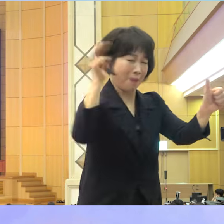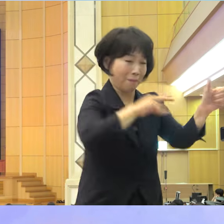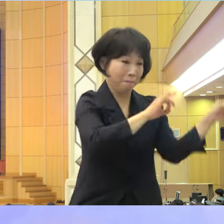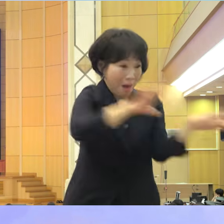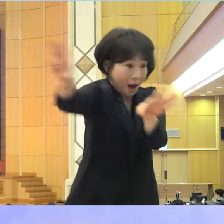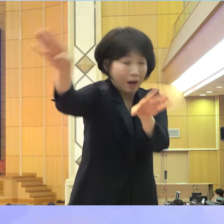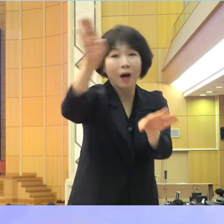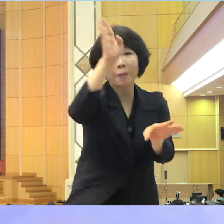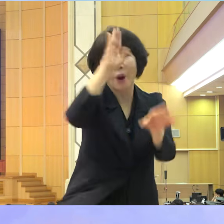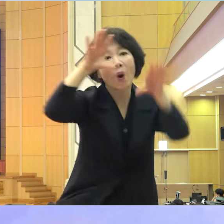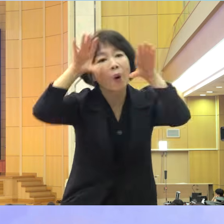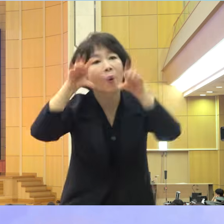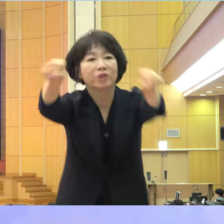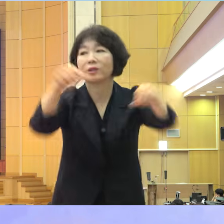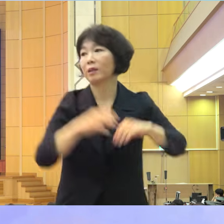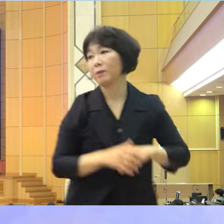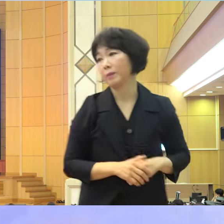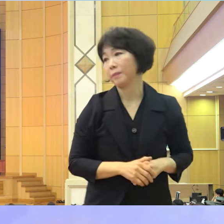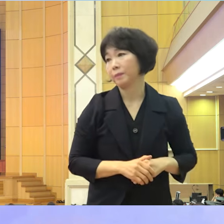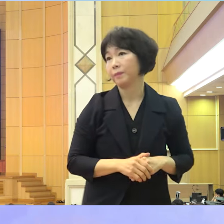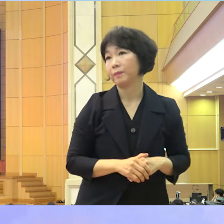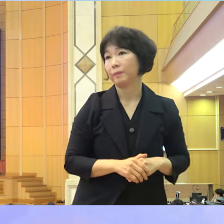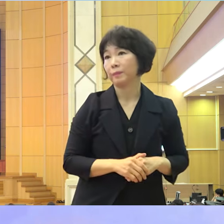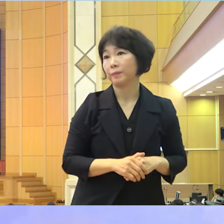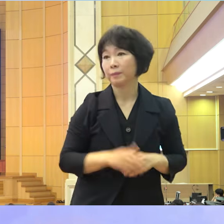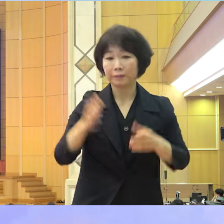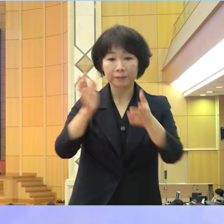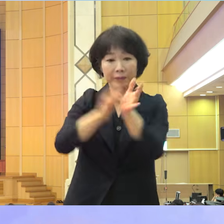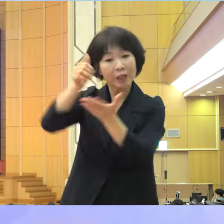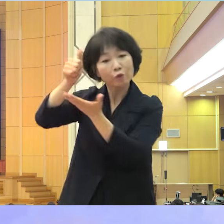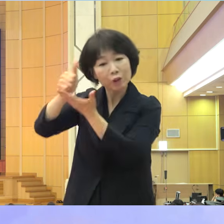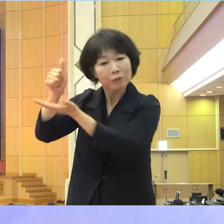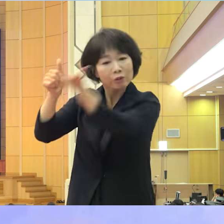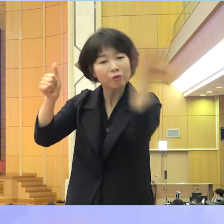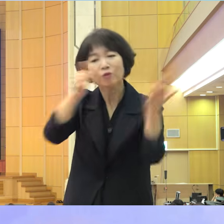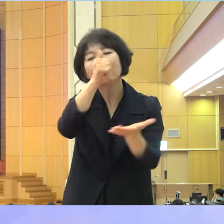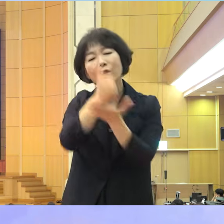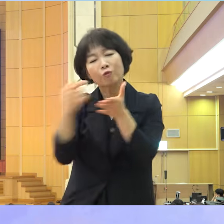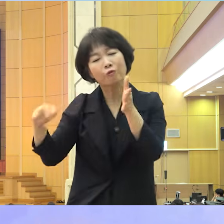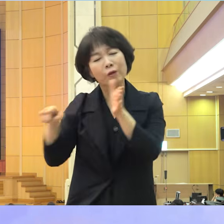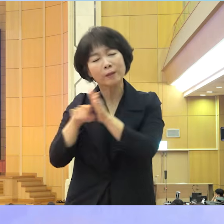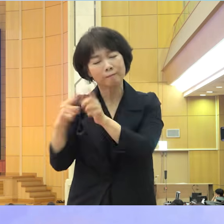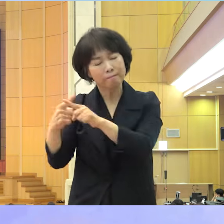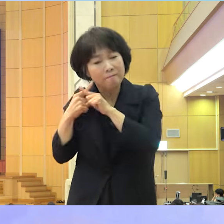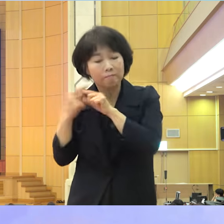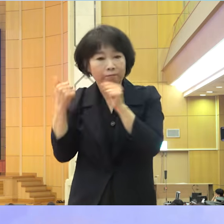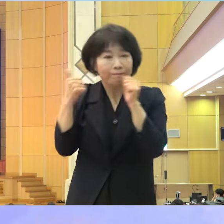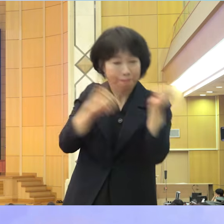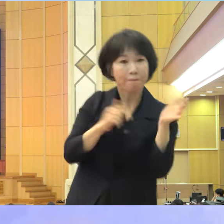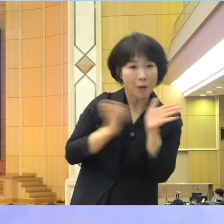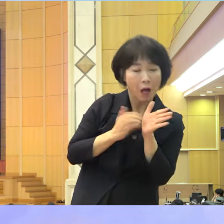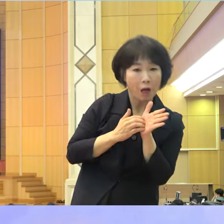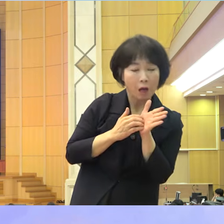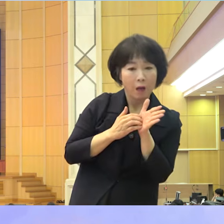그래서 예수님이 우리 죄를 위해서 죽으심으로